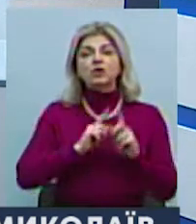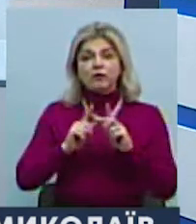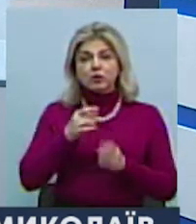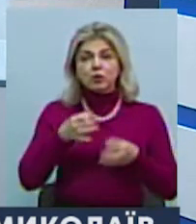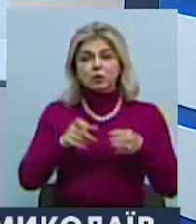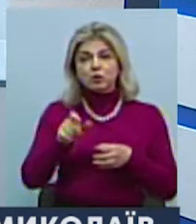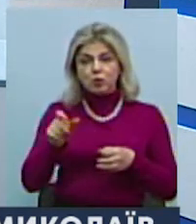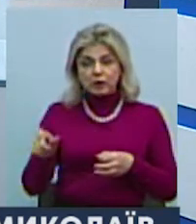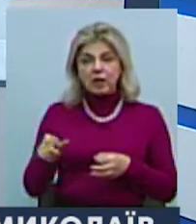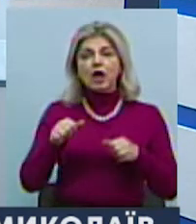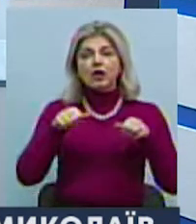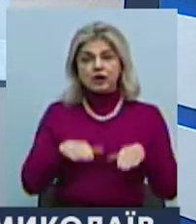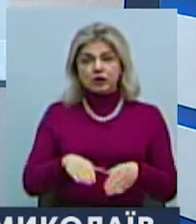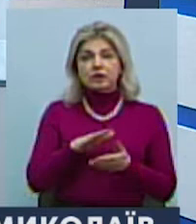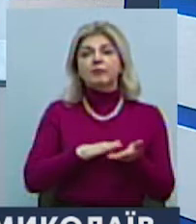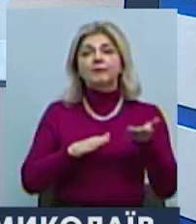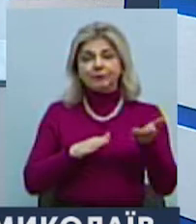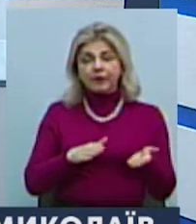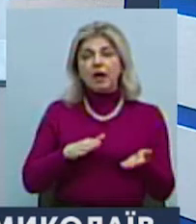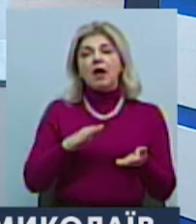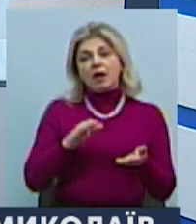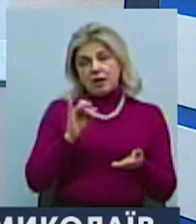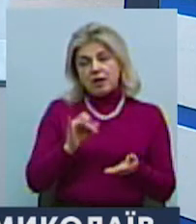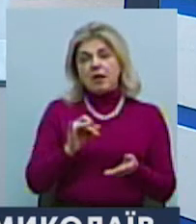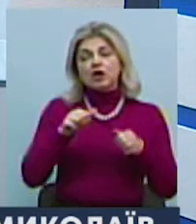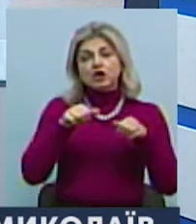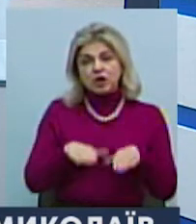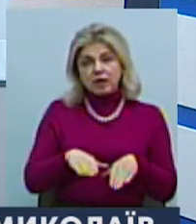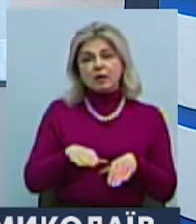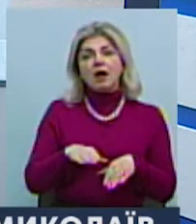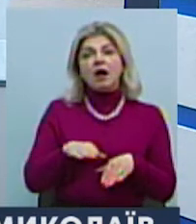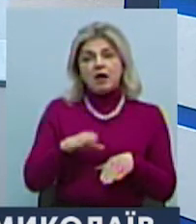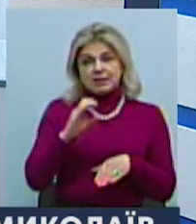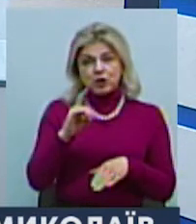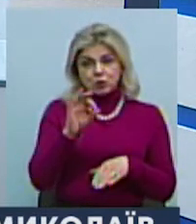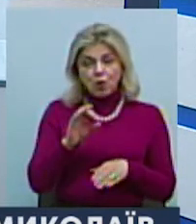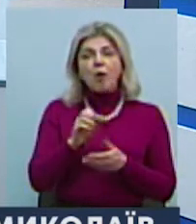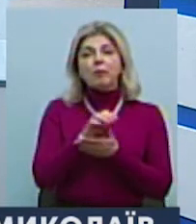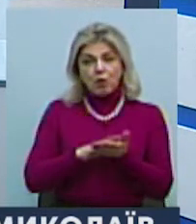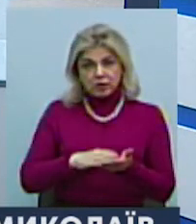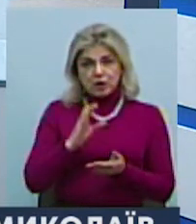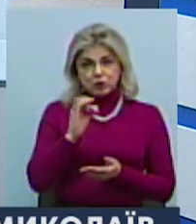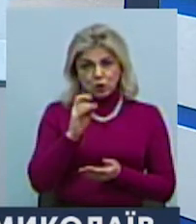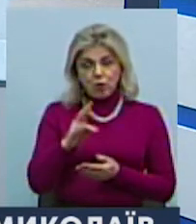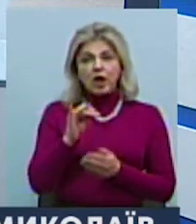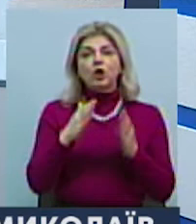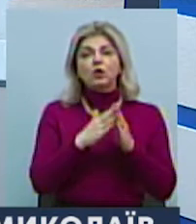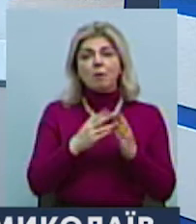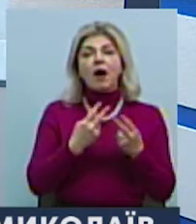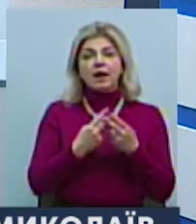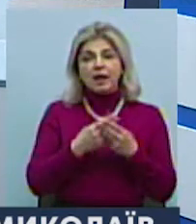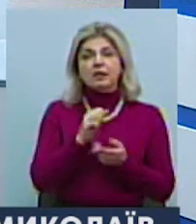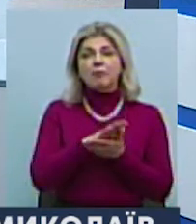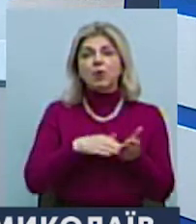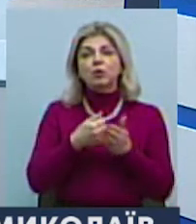– запобіжний захід підозрюваним залишити без змін. Тобто Вальцмана і Пигарєва залишать в СІЗО. Семирикові продовжили домашній арешт до